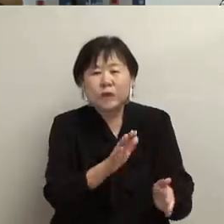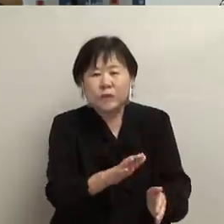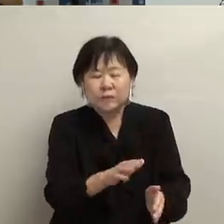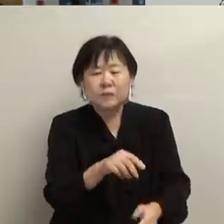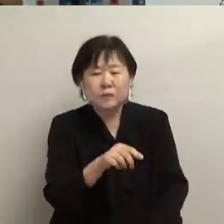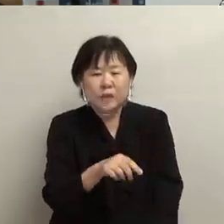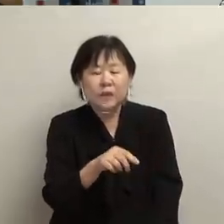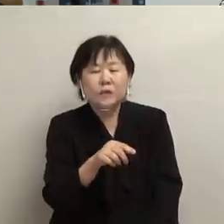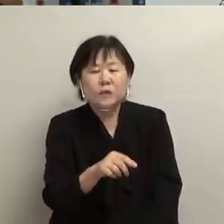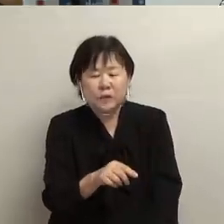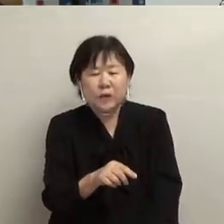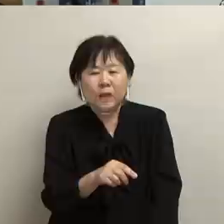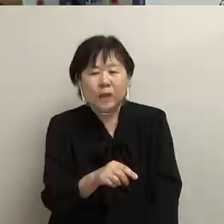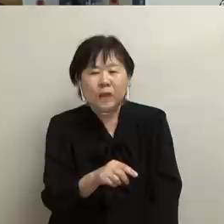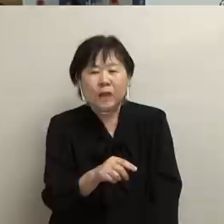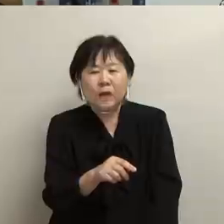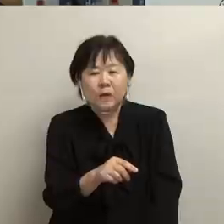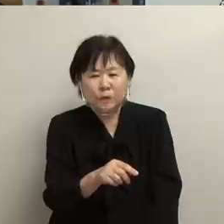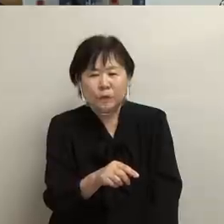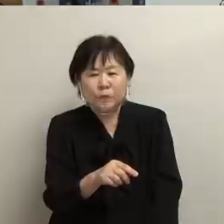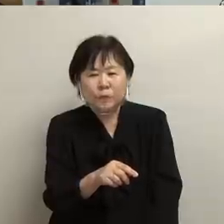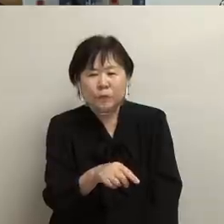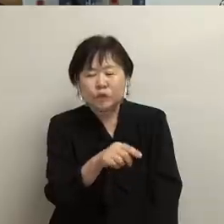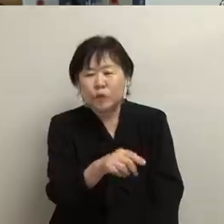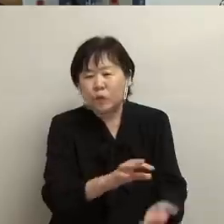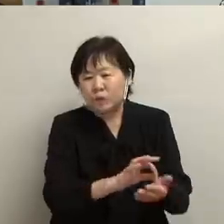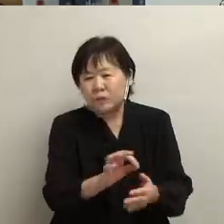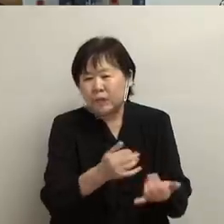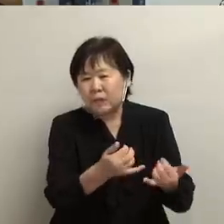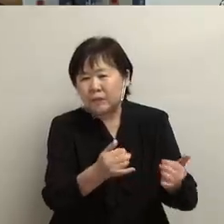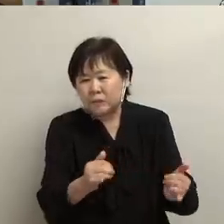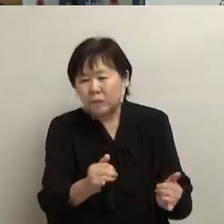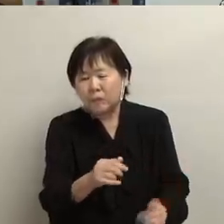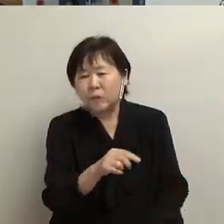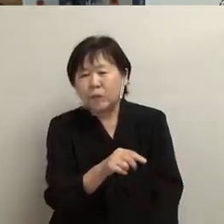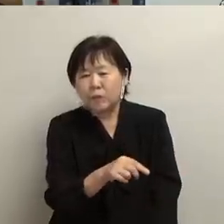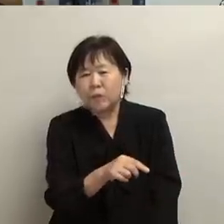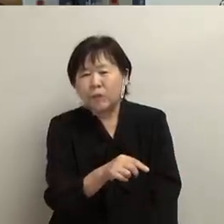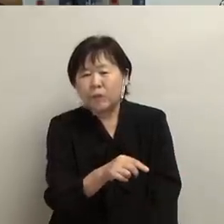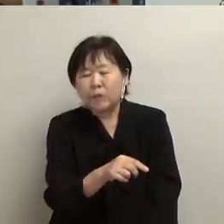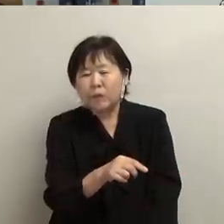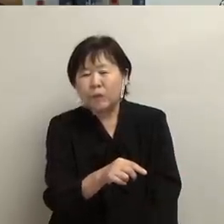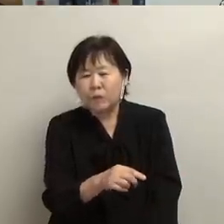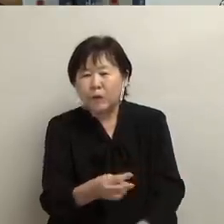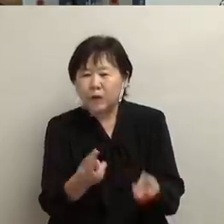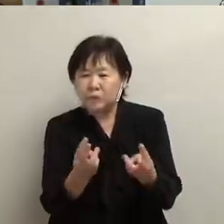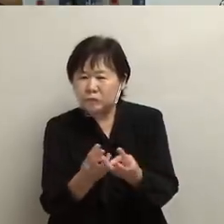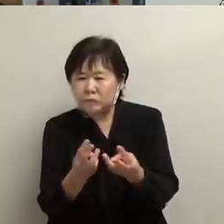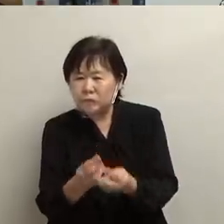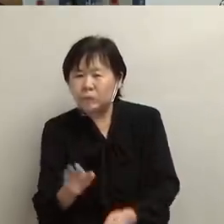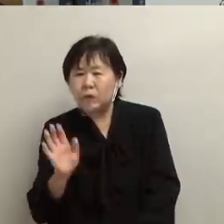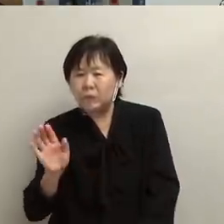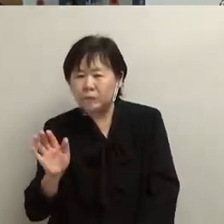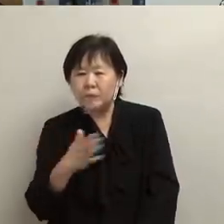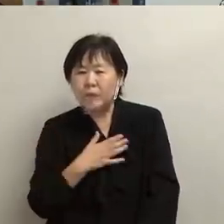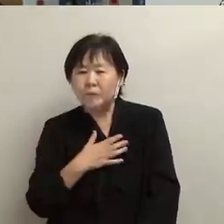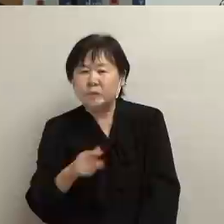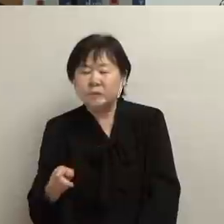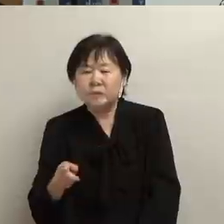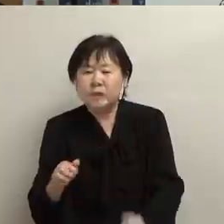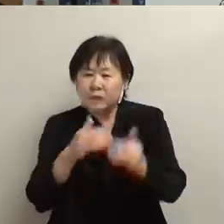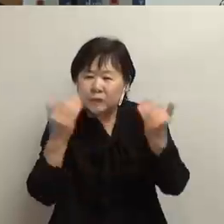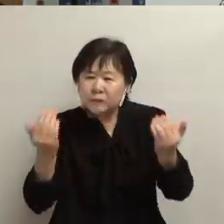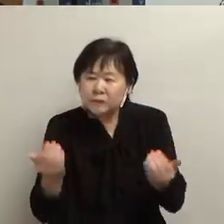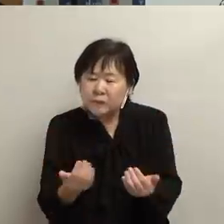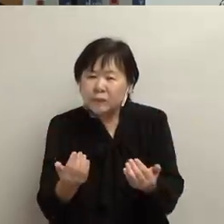中でですね例えば9号室を利用された方というところはあの数字を持っておるんですけれども全体